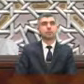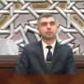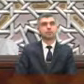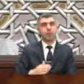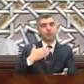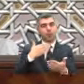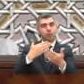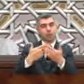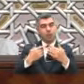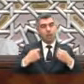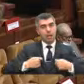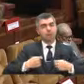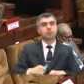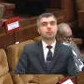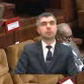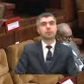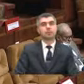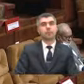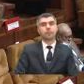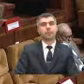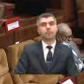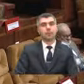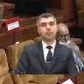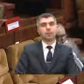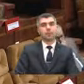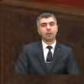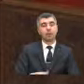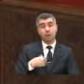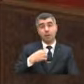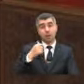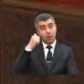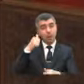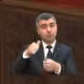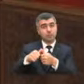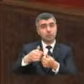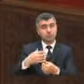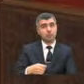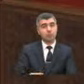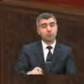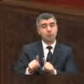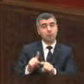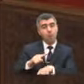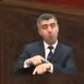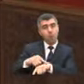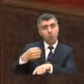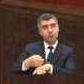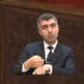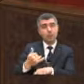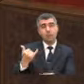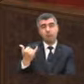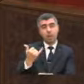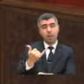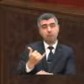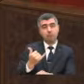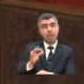شكرا سيدة الرئيسة المحترمة. سيد نائب المحترم، بغيت نذكر هنايا واحد التاريخ أساسي بالنسبة للتعليم